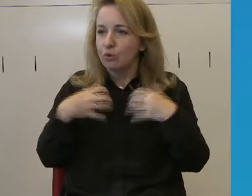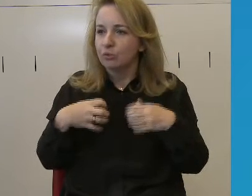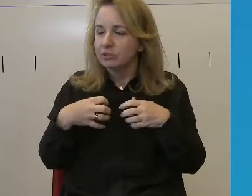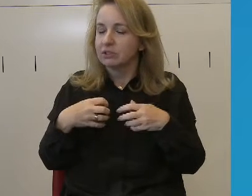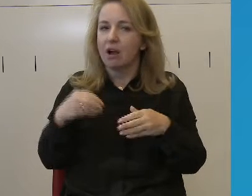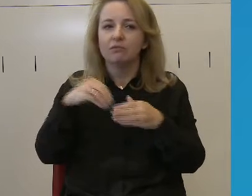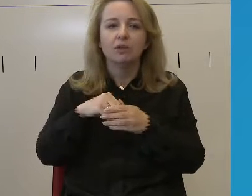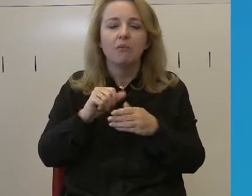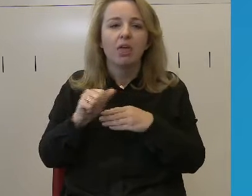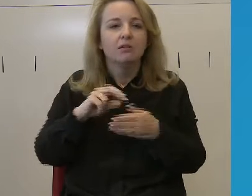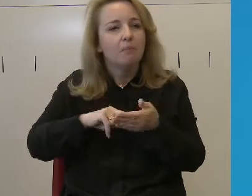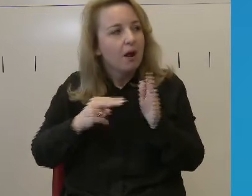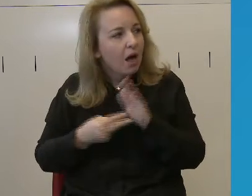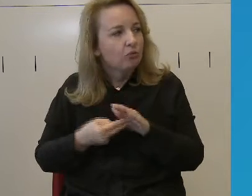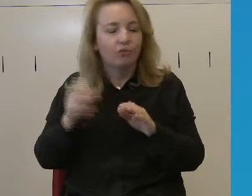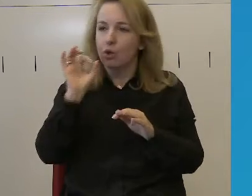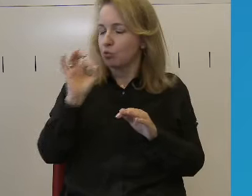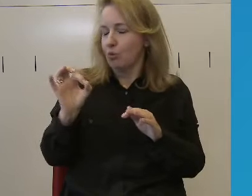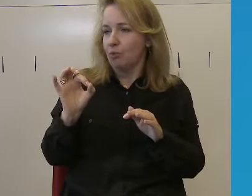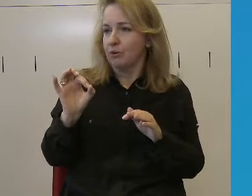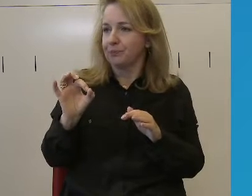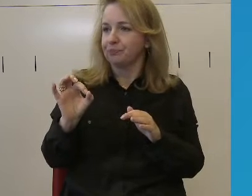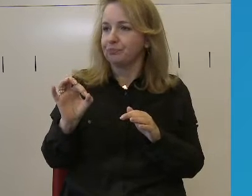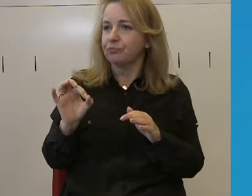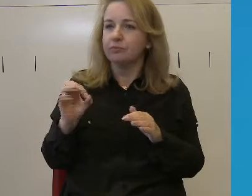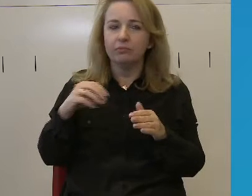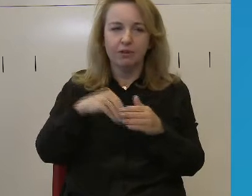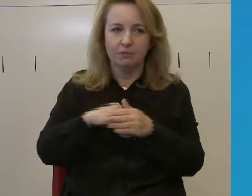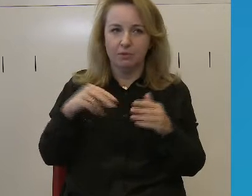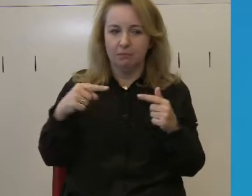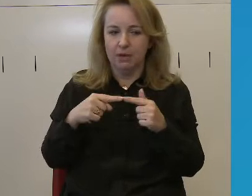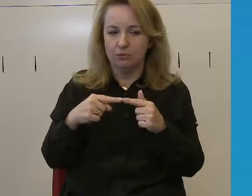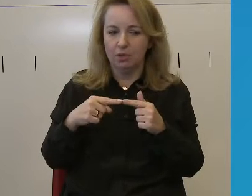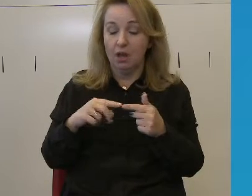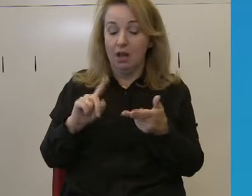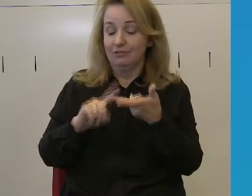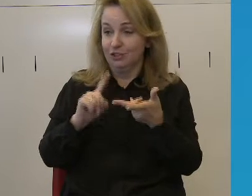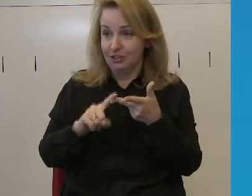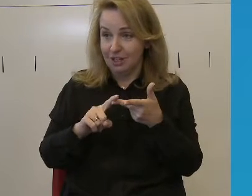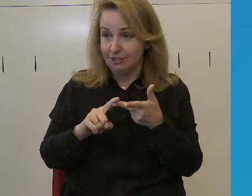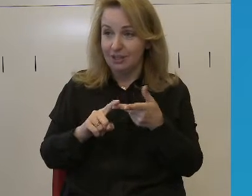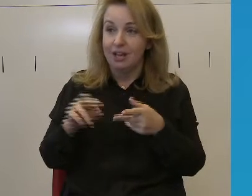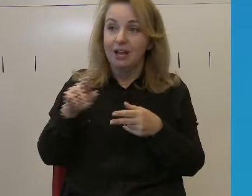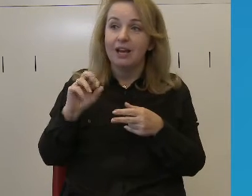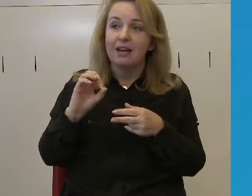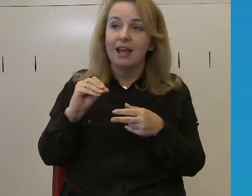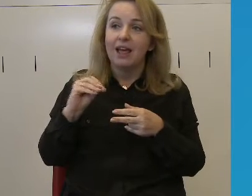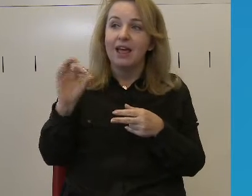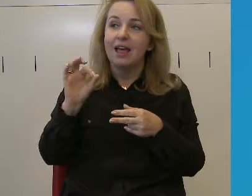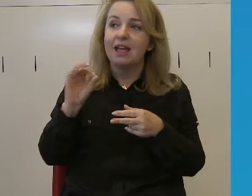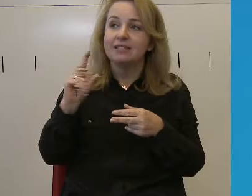czy zrównoważone planowanie stoją na czele, czy wreszcie Resilient Cities, rzecz